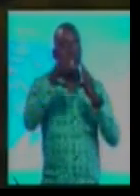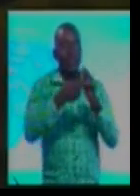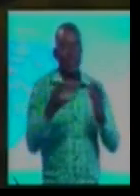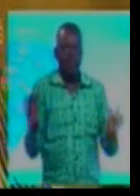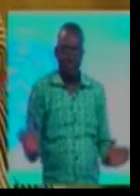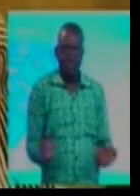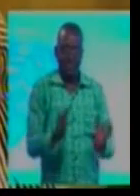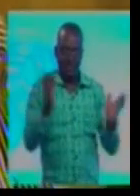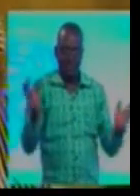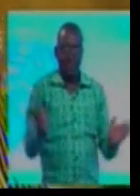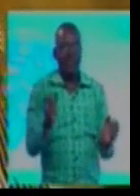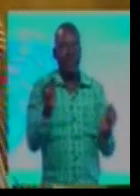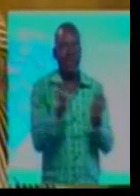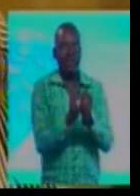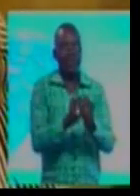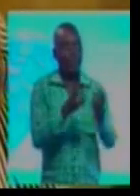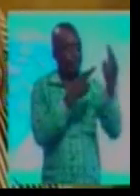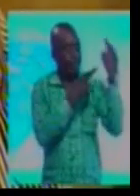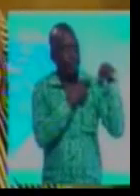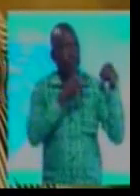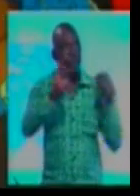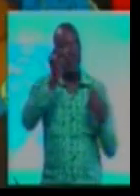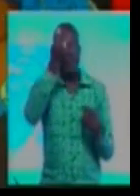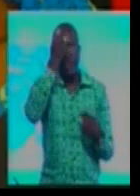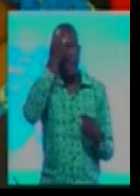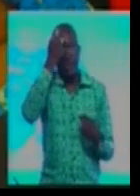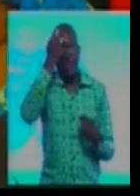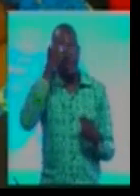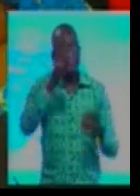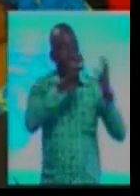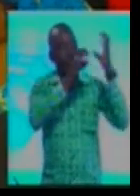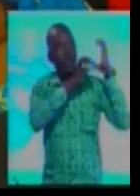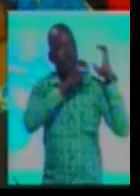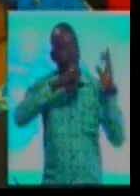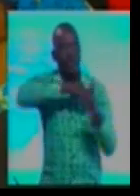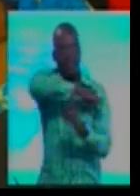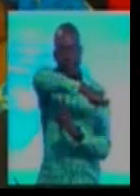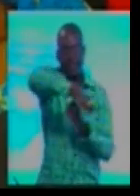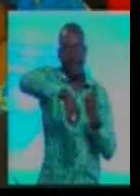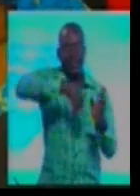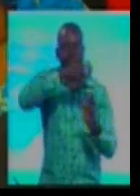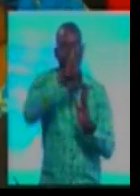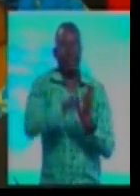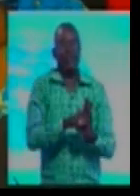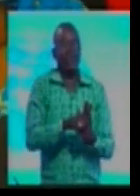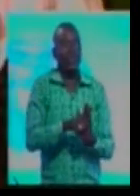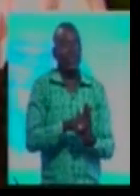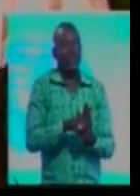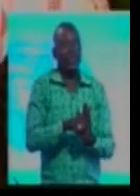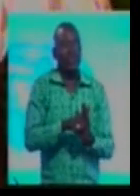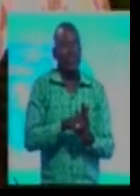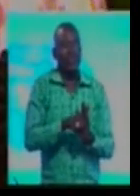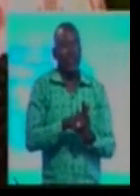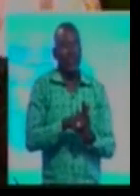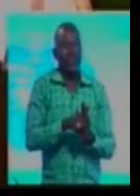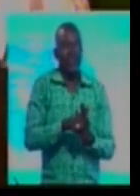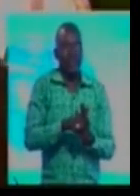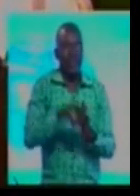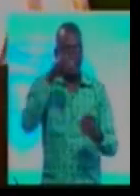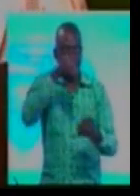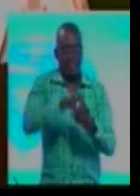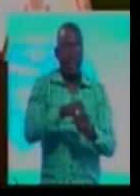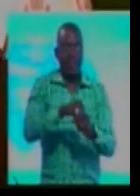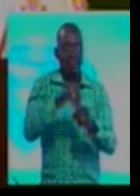terrain, selon les responsables du ministère en charge de l'environnement. Tous ces 4 projets, dans